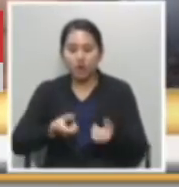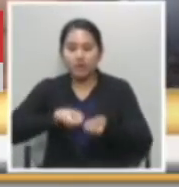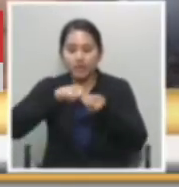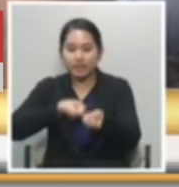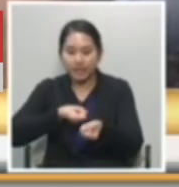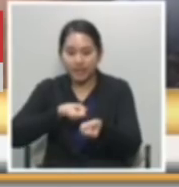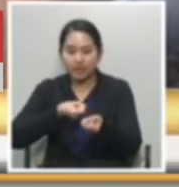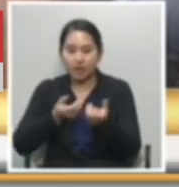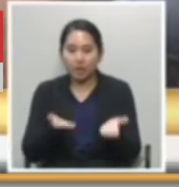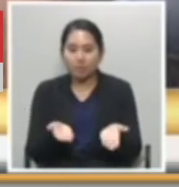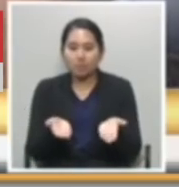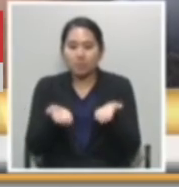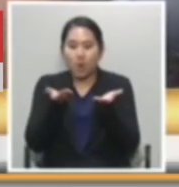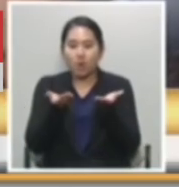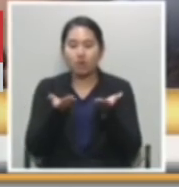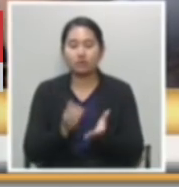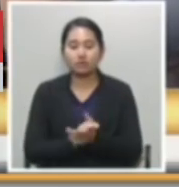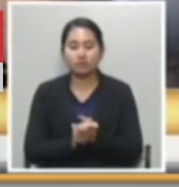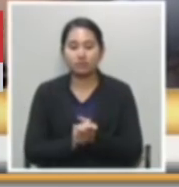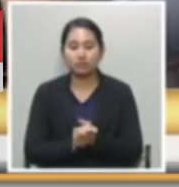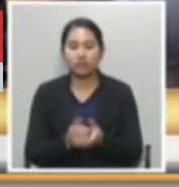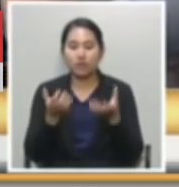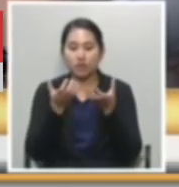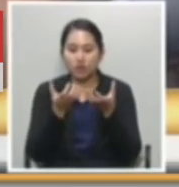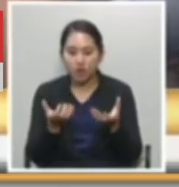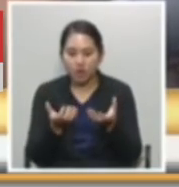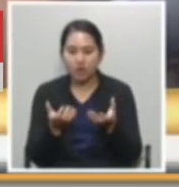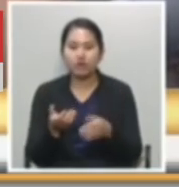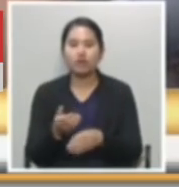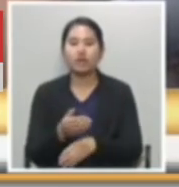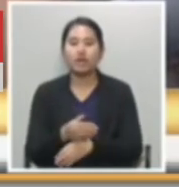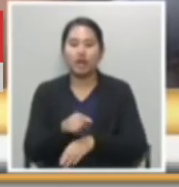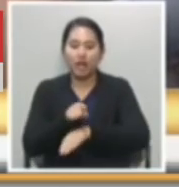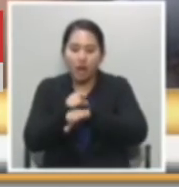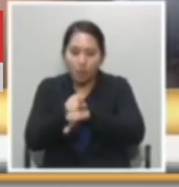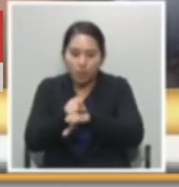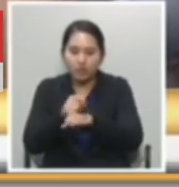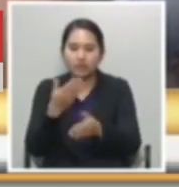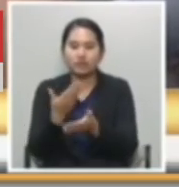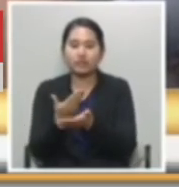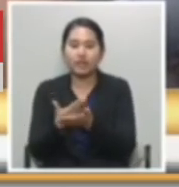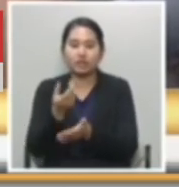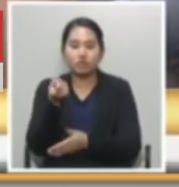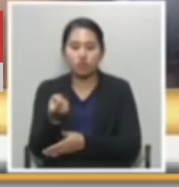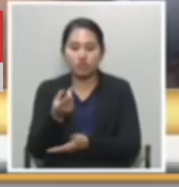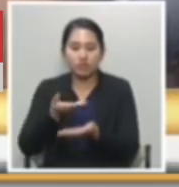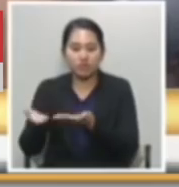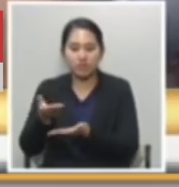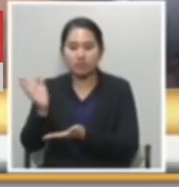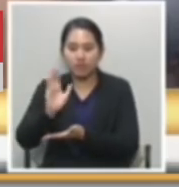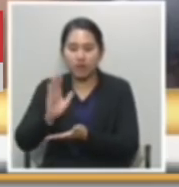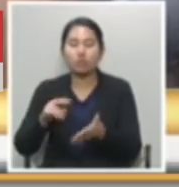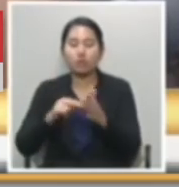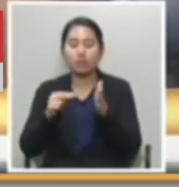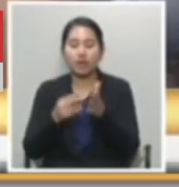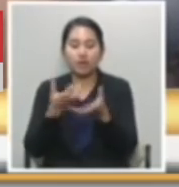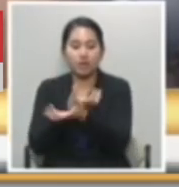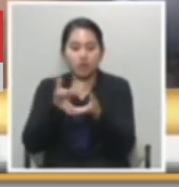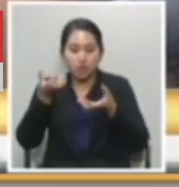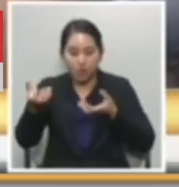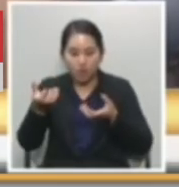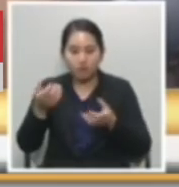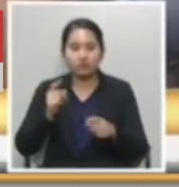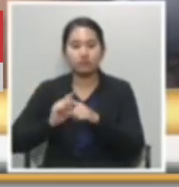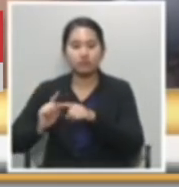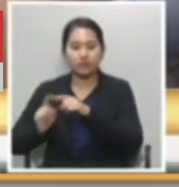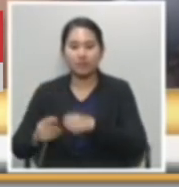งๆแล้วบอกเลยเลิกซื้ออาวุธด้วยเงินสดต้องซื้อด้วยเอาสินค้าเกษตรไปแลกเป็นนโยบายเลยแ